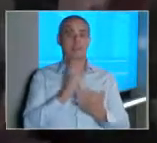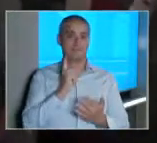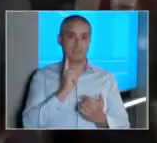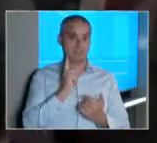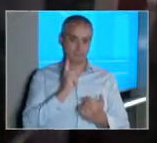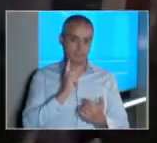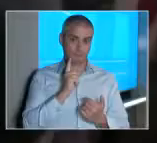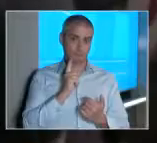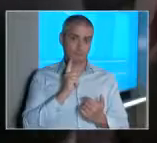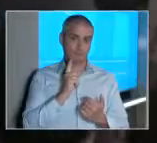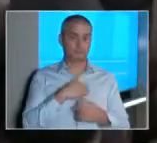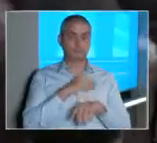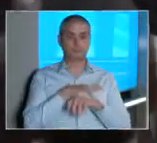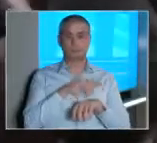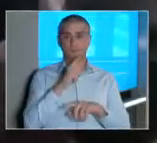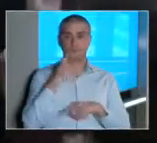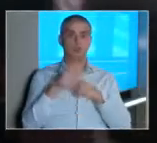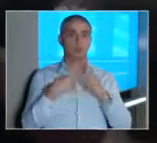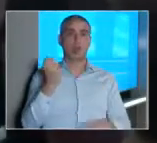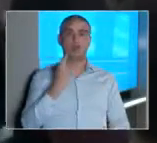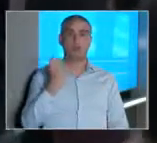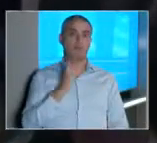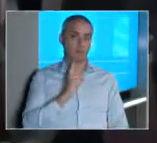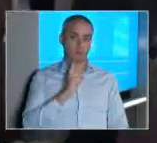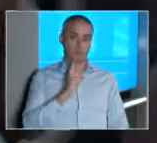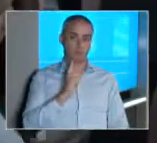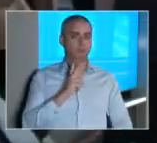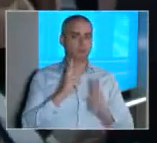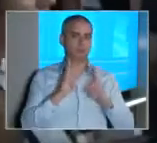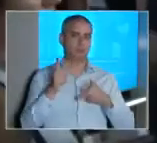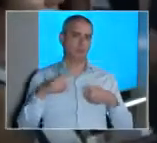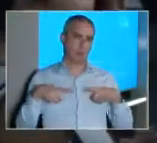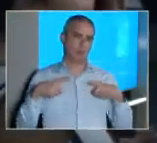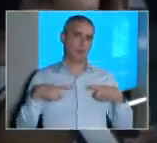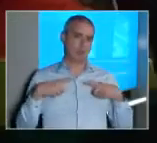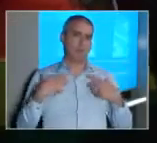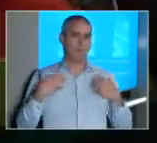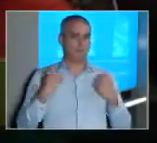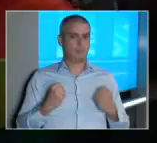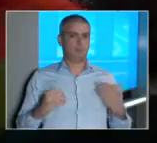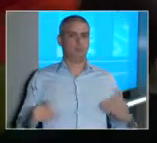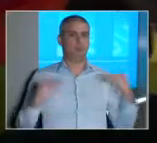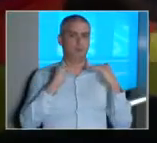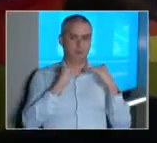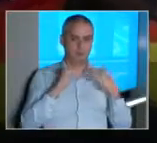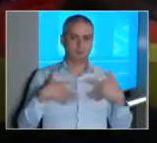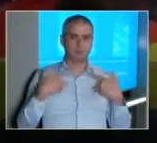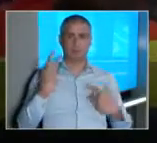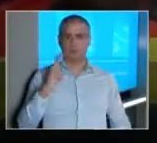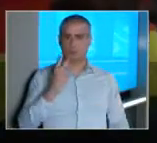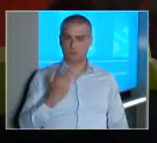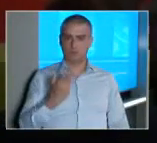ומתנדבות מדריכים אותם מדי שבוע ומאפשרים להם לחיות חיים בטוחים, שוויוניים, שמחים